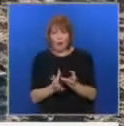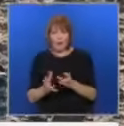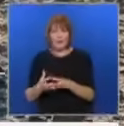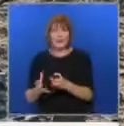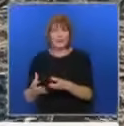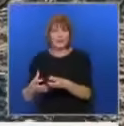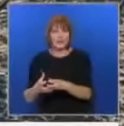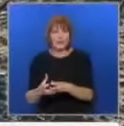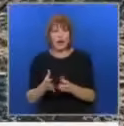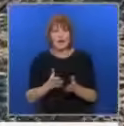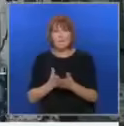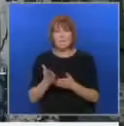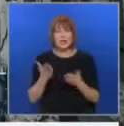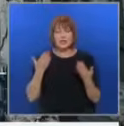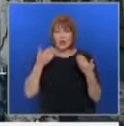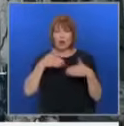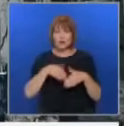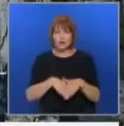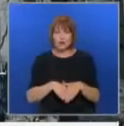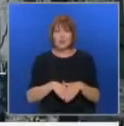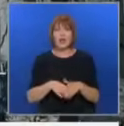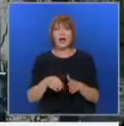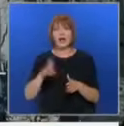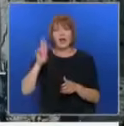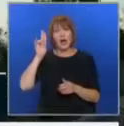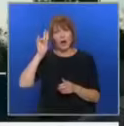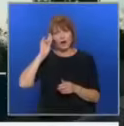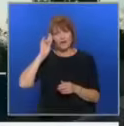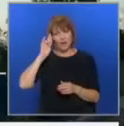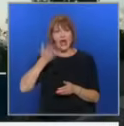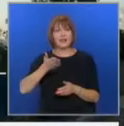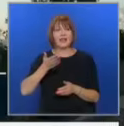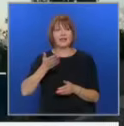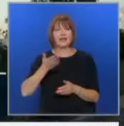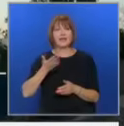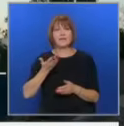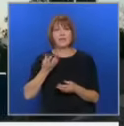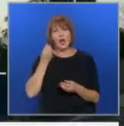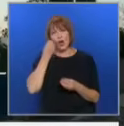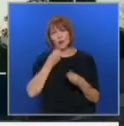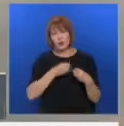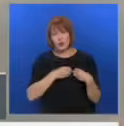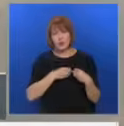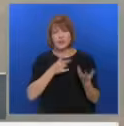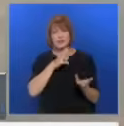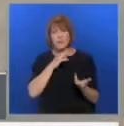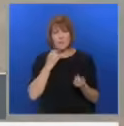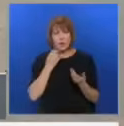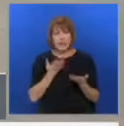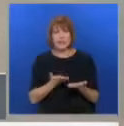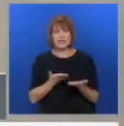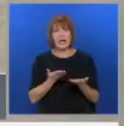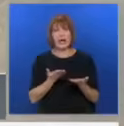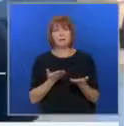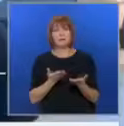на пожарната, държавно горно стопанство, военните вече се включват, полиция,